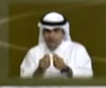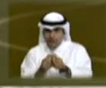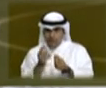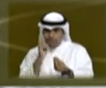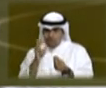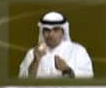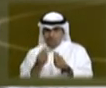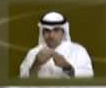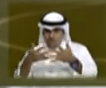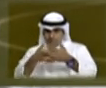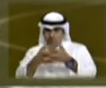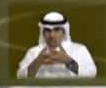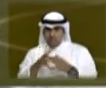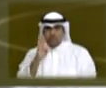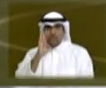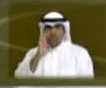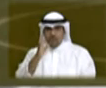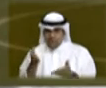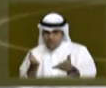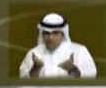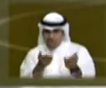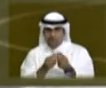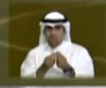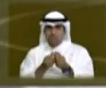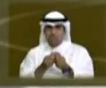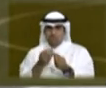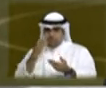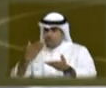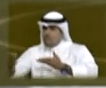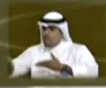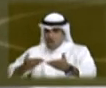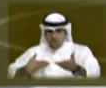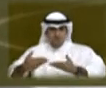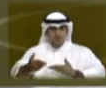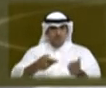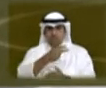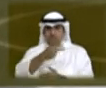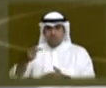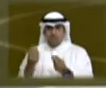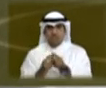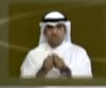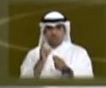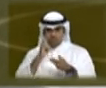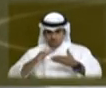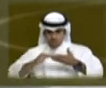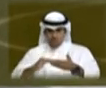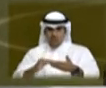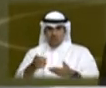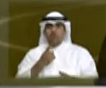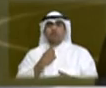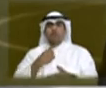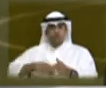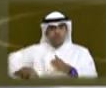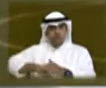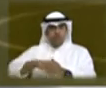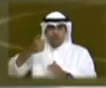عندي المهارات شويه، بس هم كانوا يعني معطيني المساحه ومعطيني كل شيء ان يعني ان اكون افضل